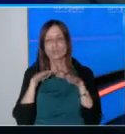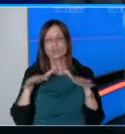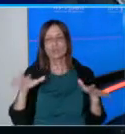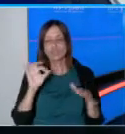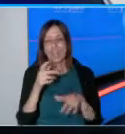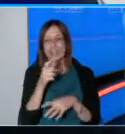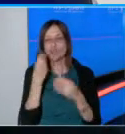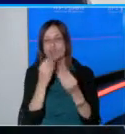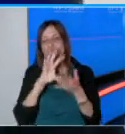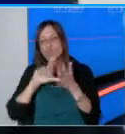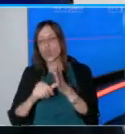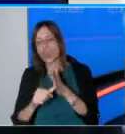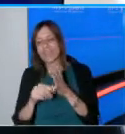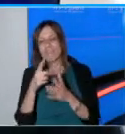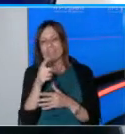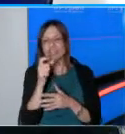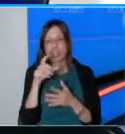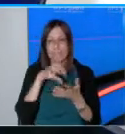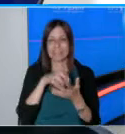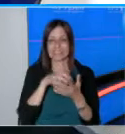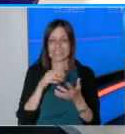מישהו גונף את הנשק מבסיסי צהל, ברונו?